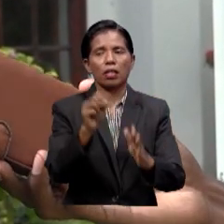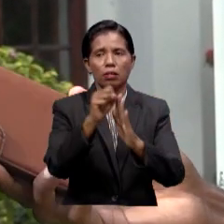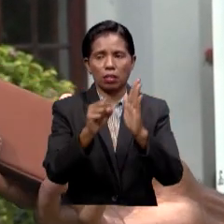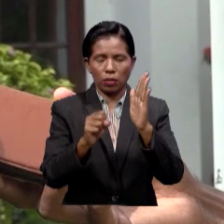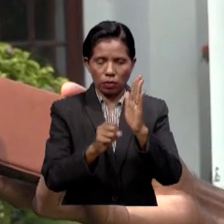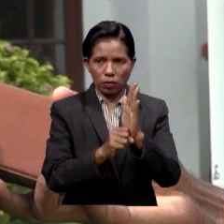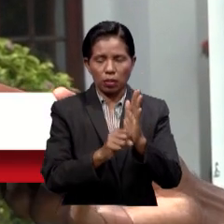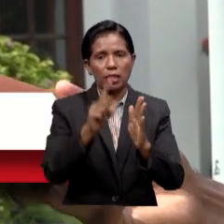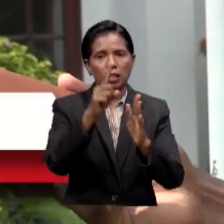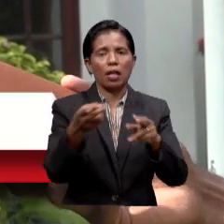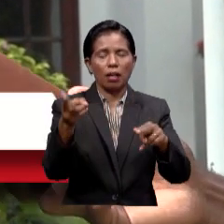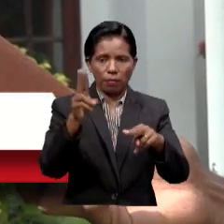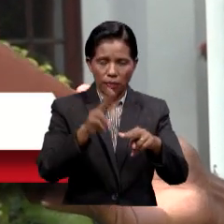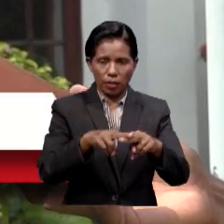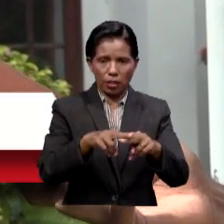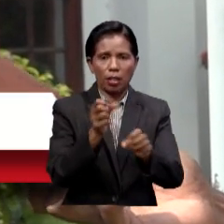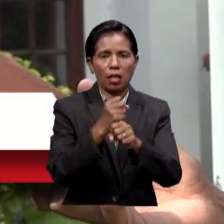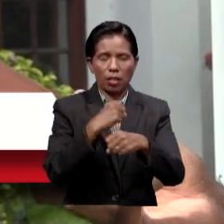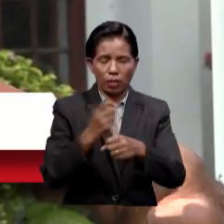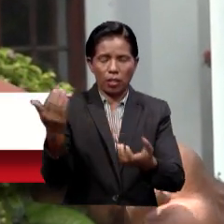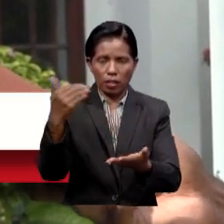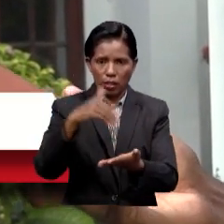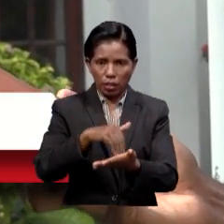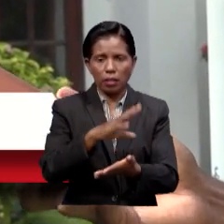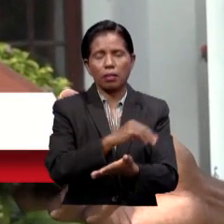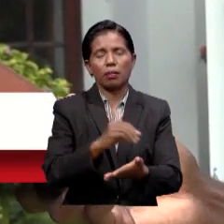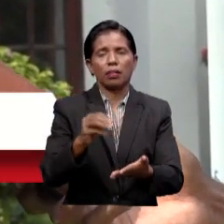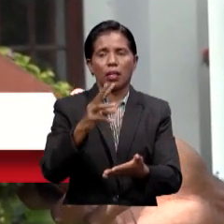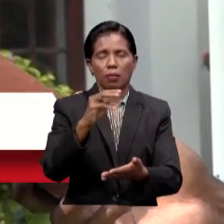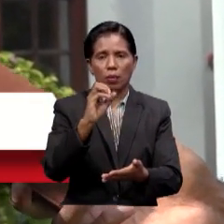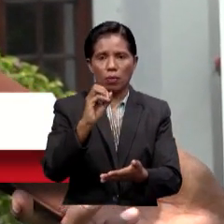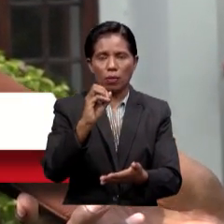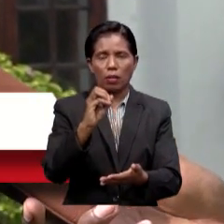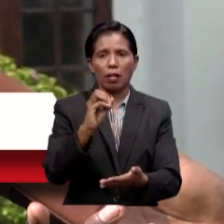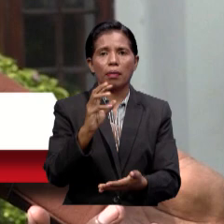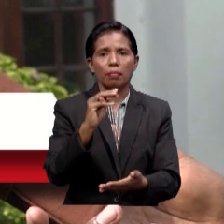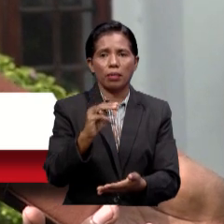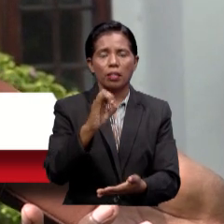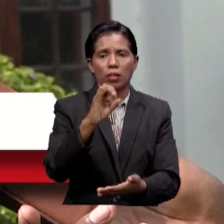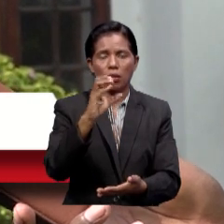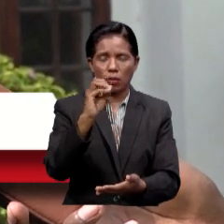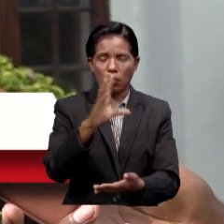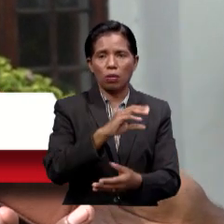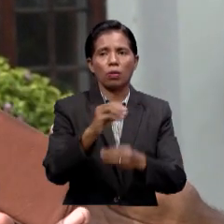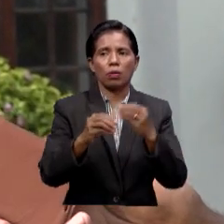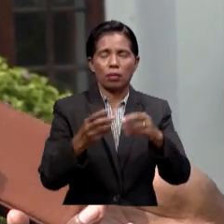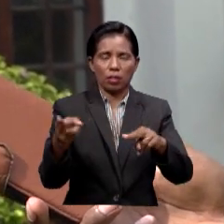extensão de renovação, nessa o em MOU konaba meteorologia ne. Ida ne hasa extensão de